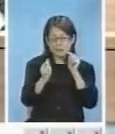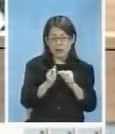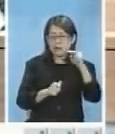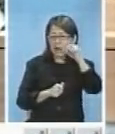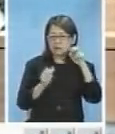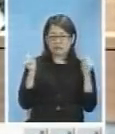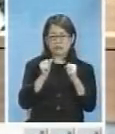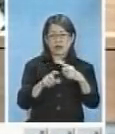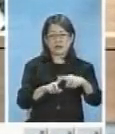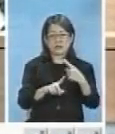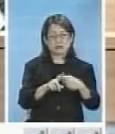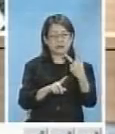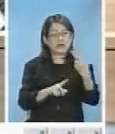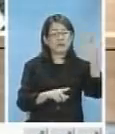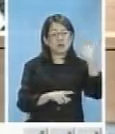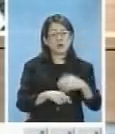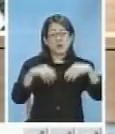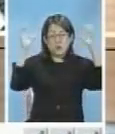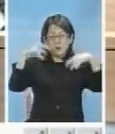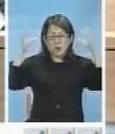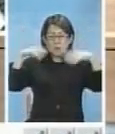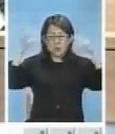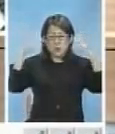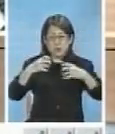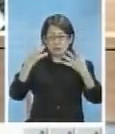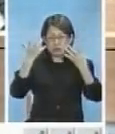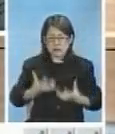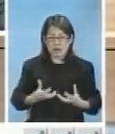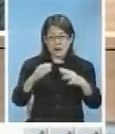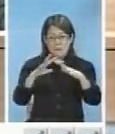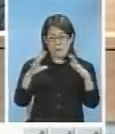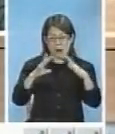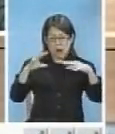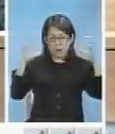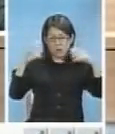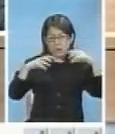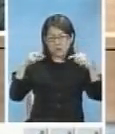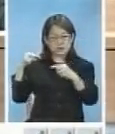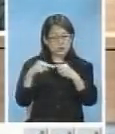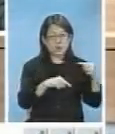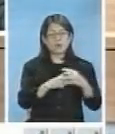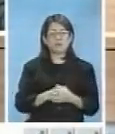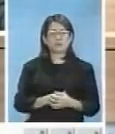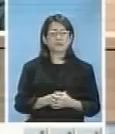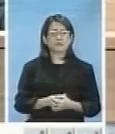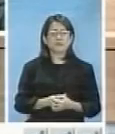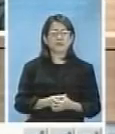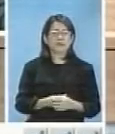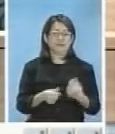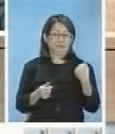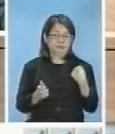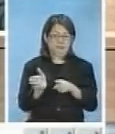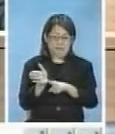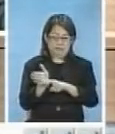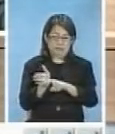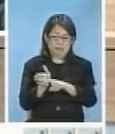3เดือนก่อนมีปริมาณน้ำฝนที่ตกเป็นปริมาณมากและชุกอย่างต่อเนื่องจึงทำให้เกิดเชื้อโรครา